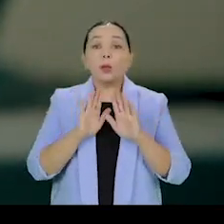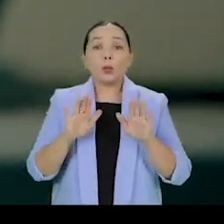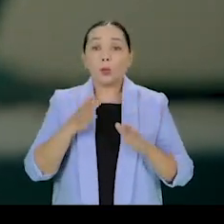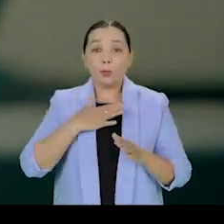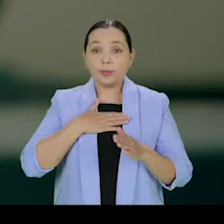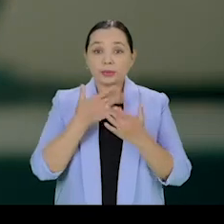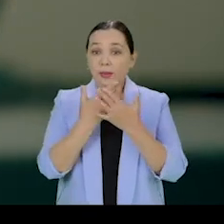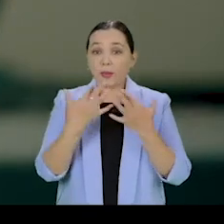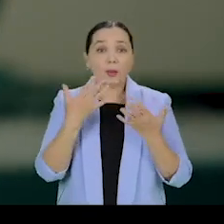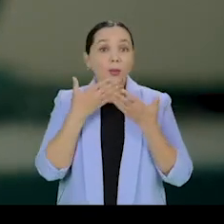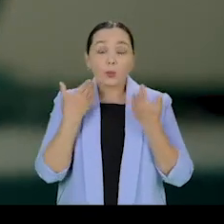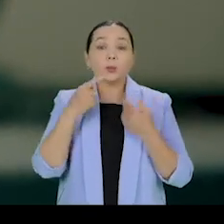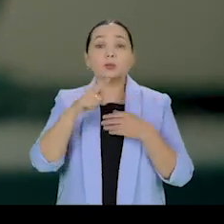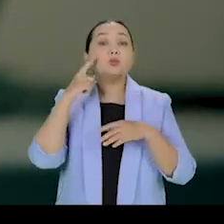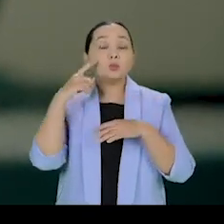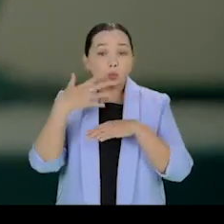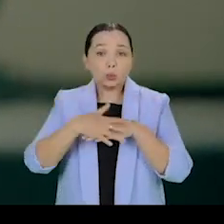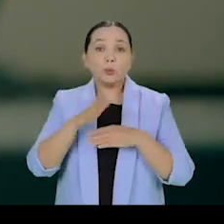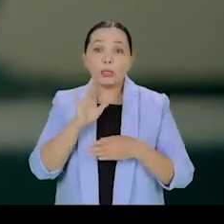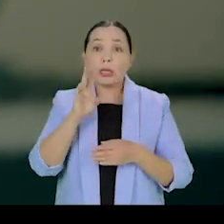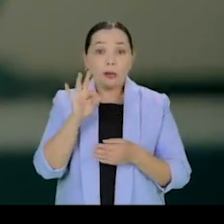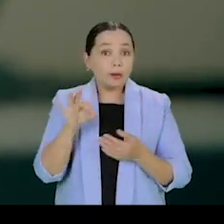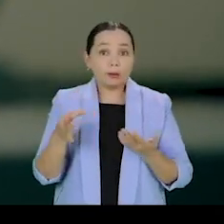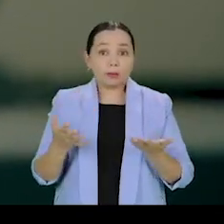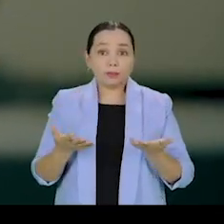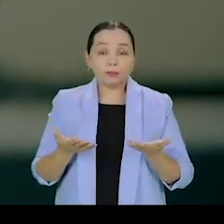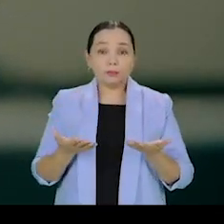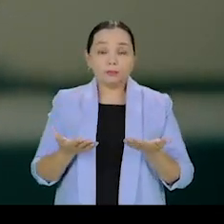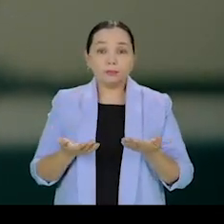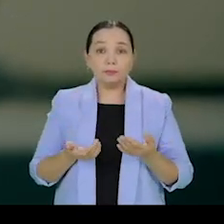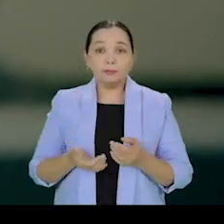Yo'q, bu narsalar bizda yo'q. Sizni tushunib turibman. Lekin